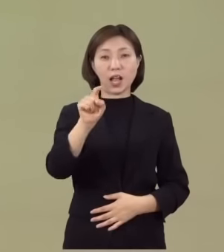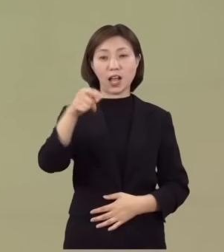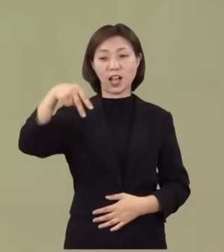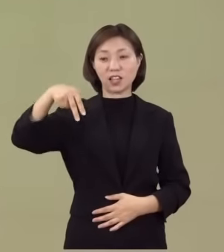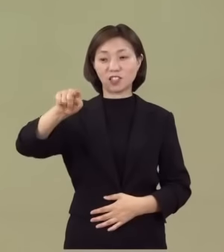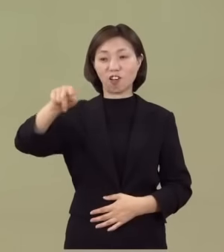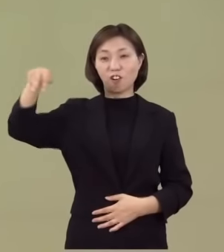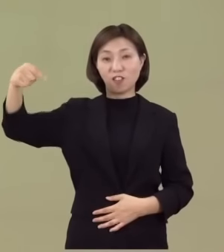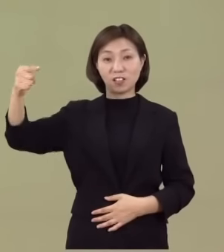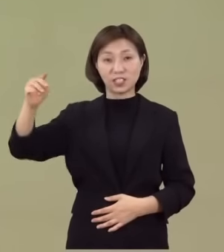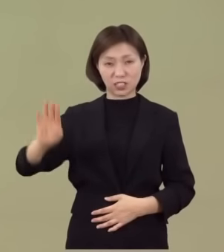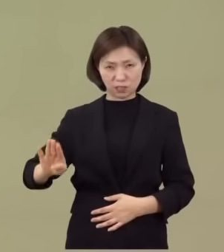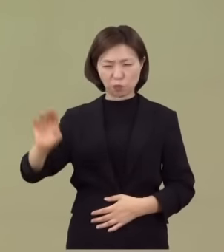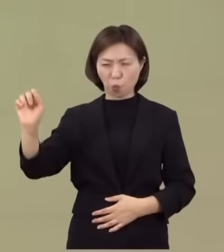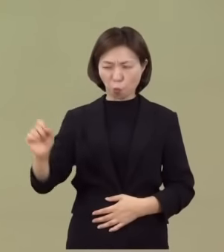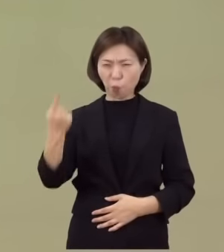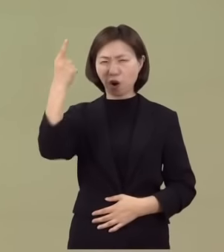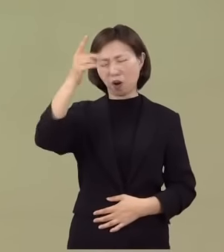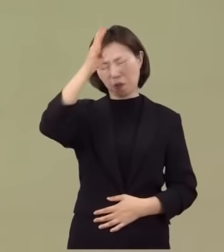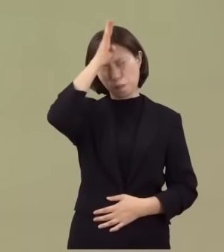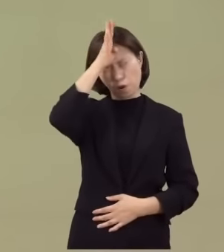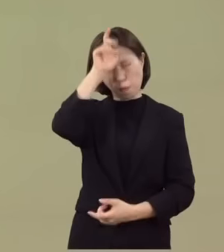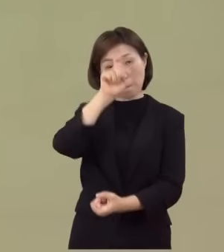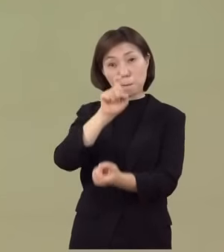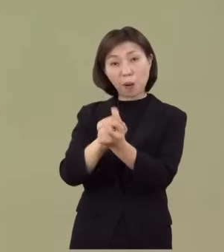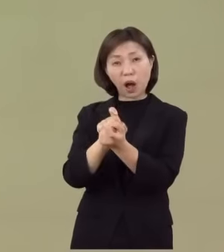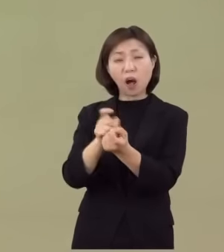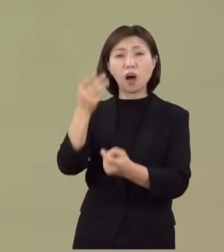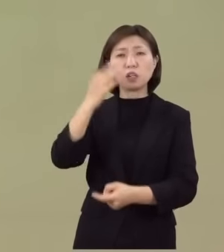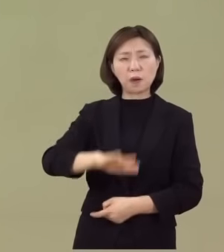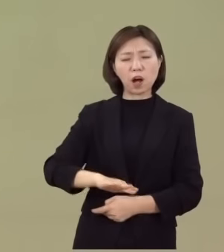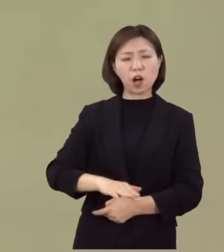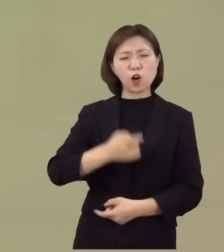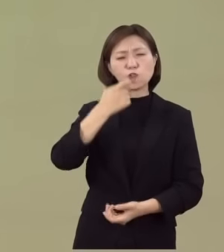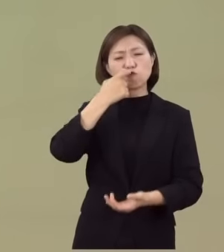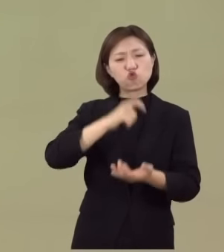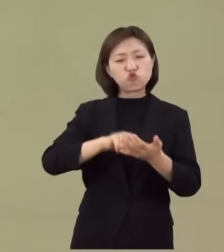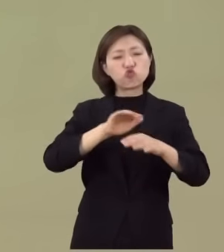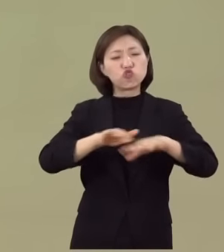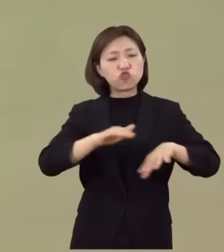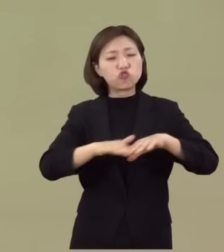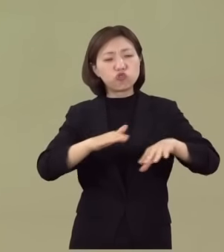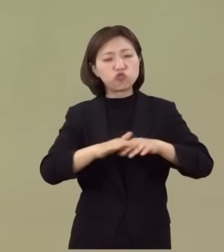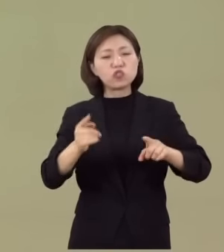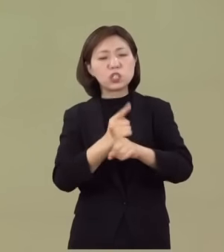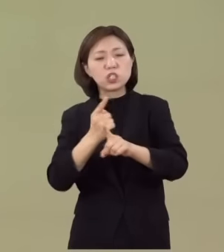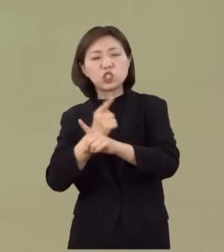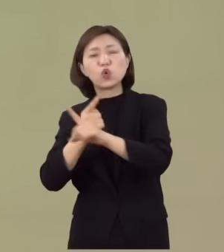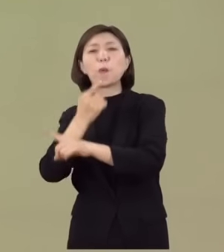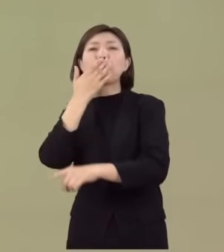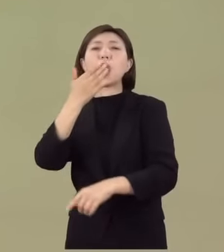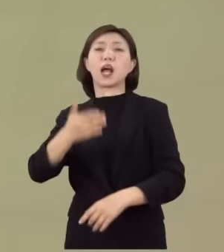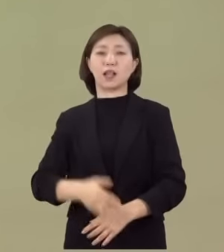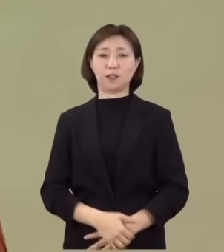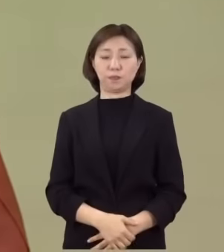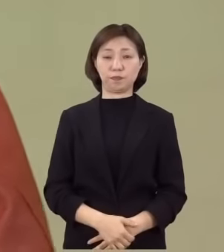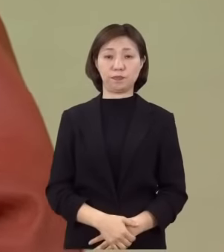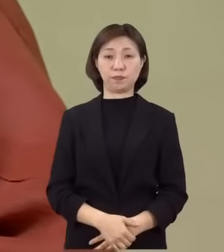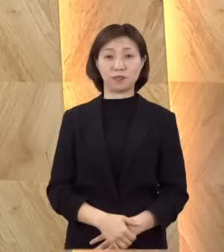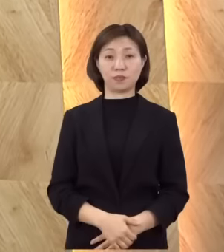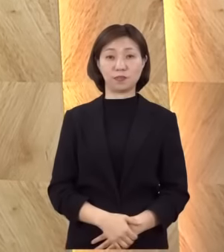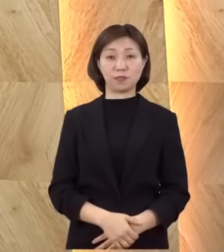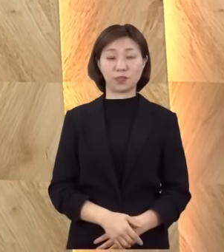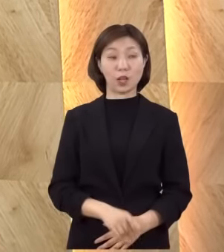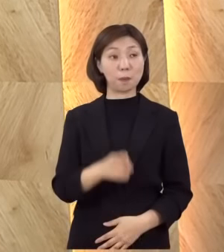한서 습으로 인한 질환에 걸리더라도 매우 쉽게 치료될 수 있습니다